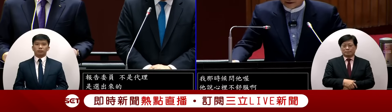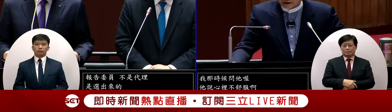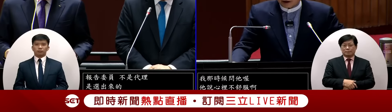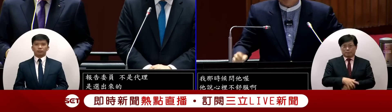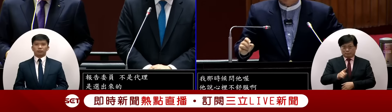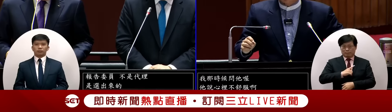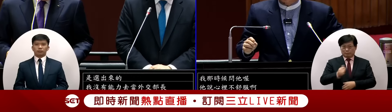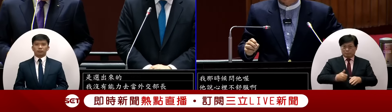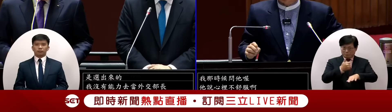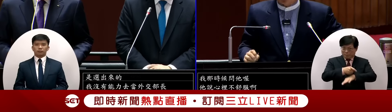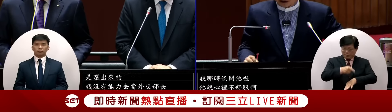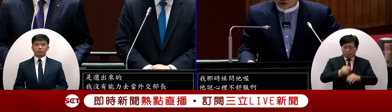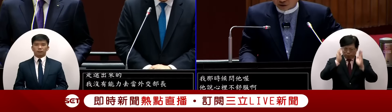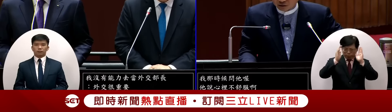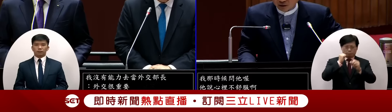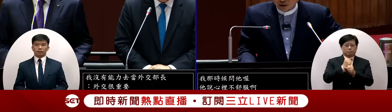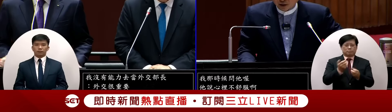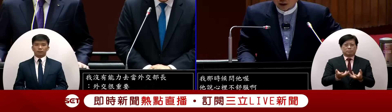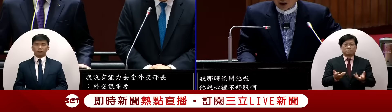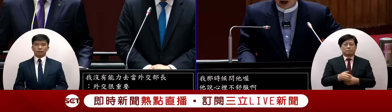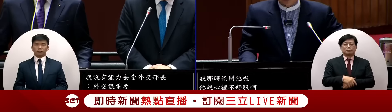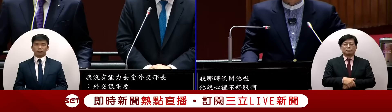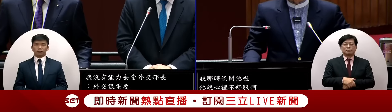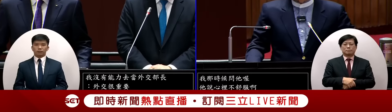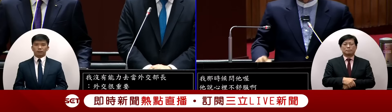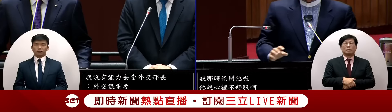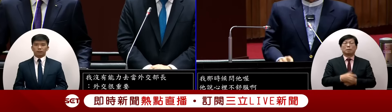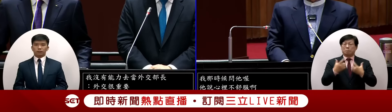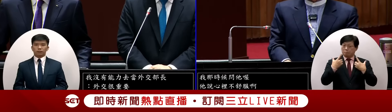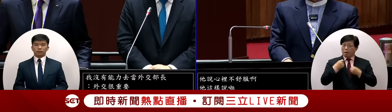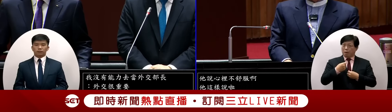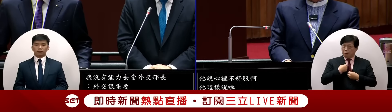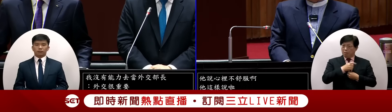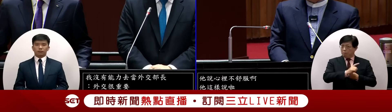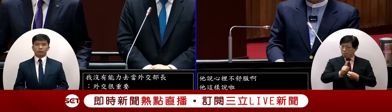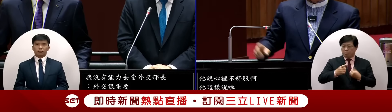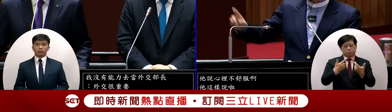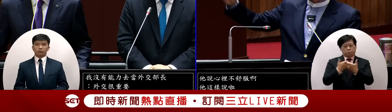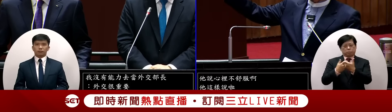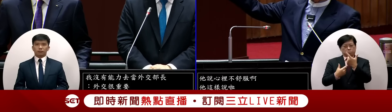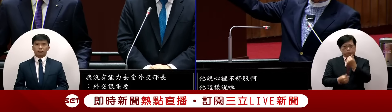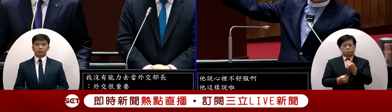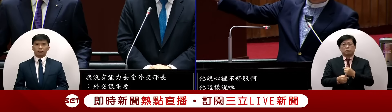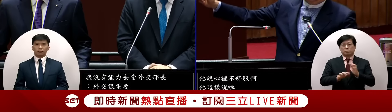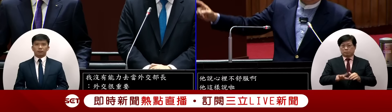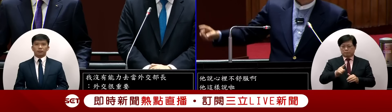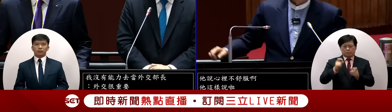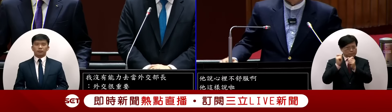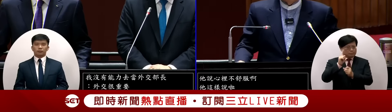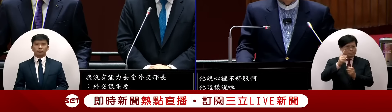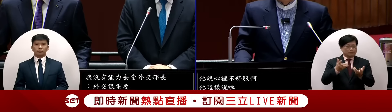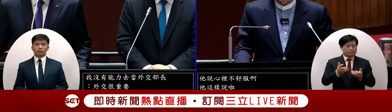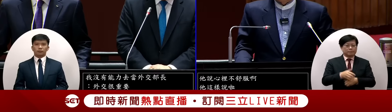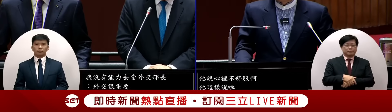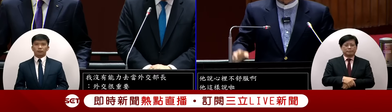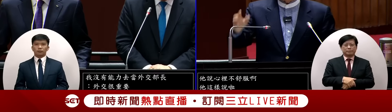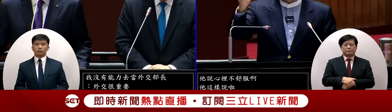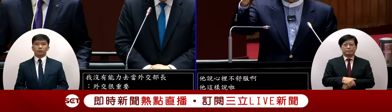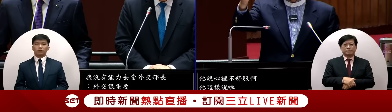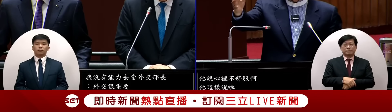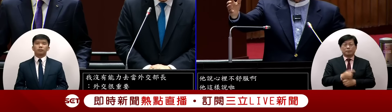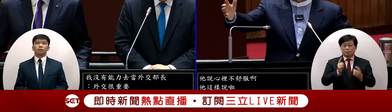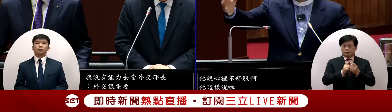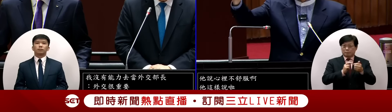然你被解底下的引擎做台词，该有的做法都做。最近的一件事情，我